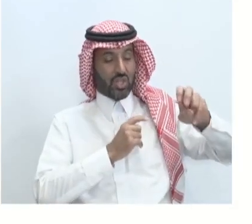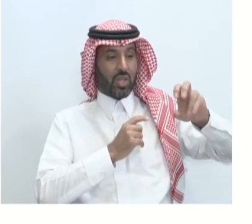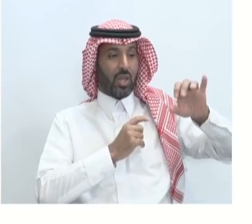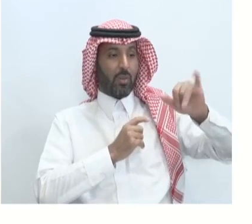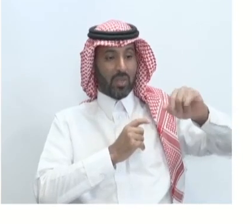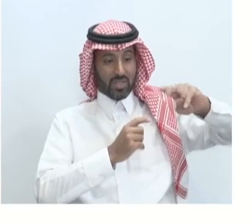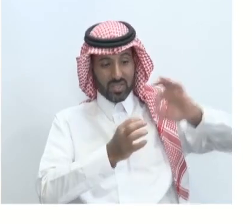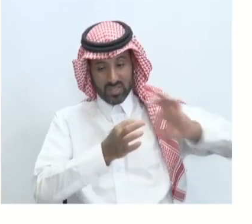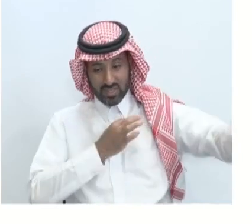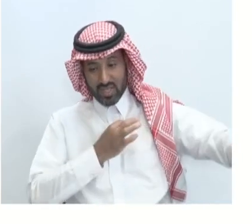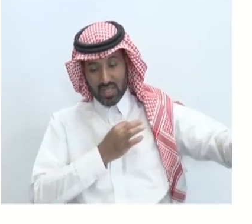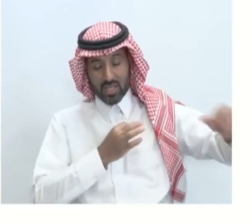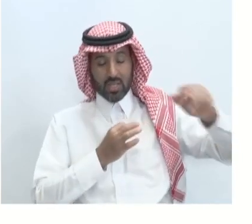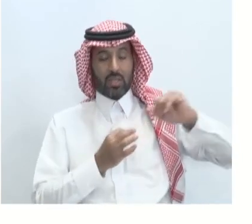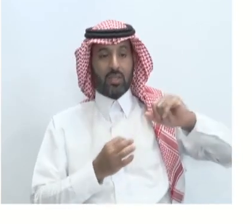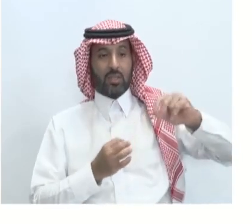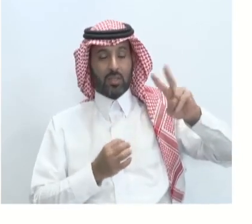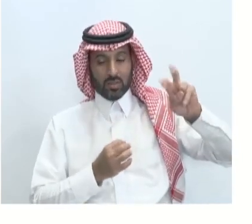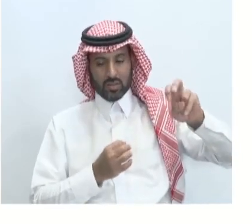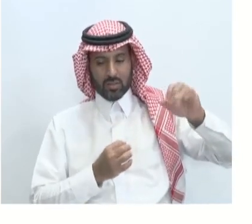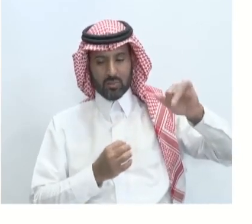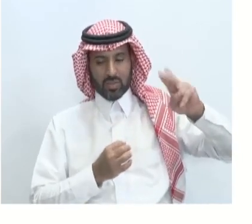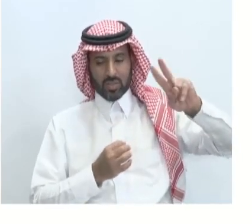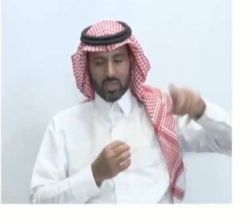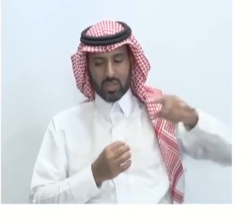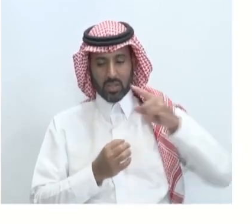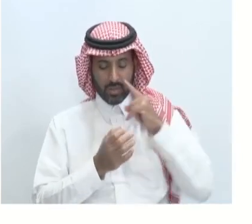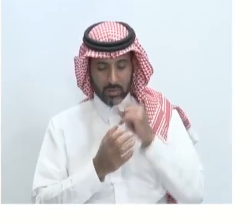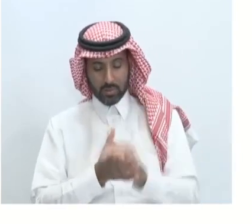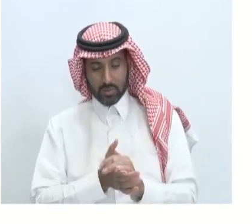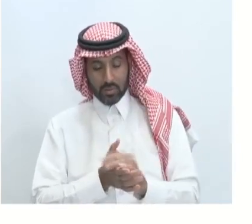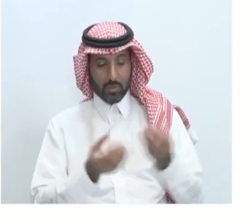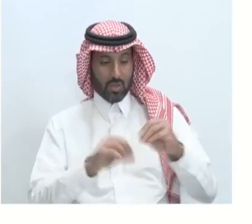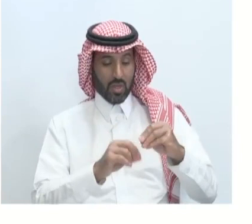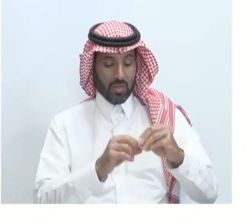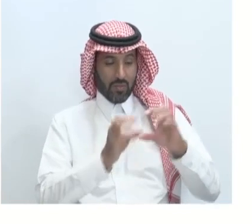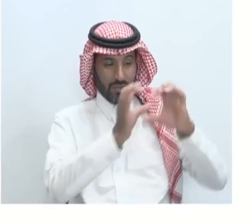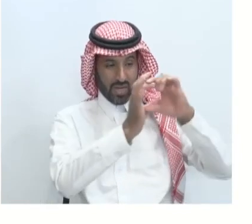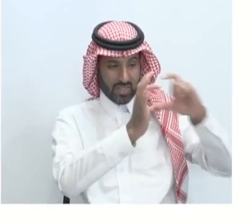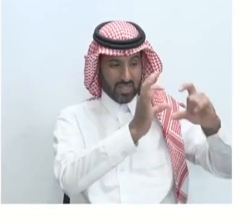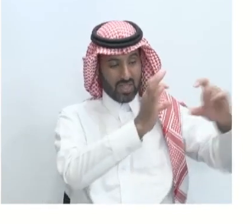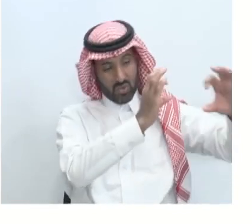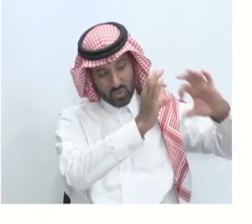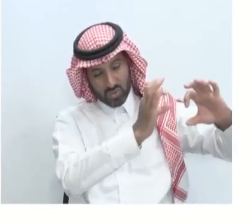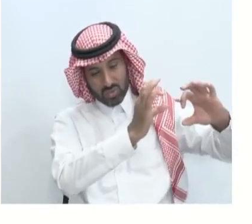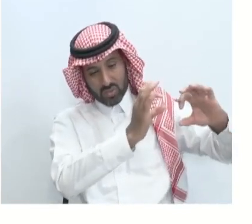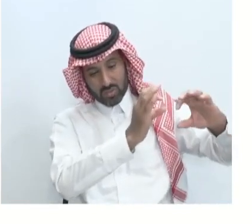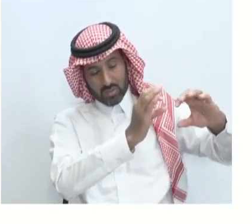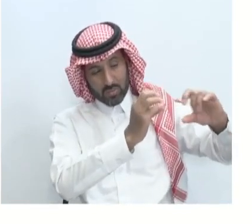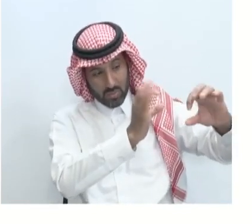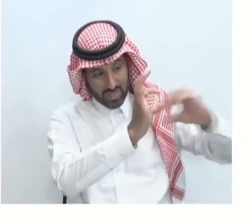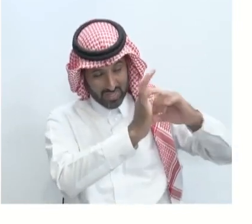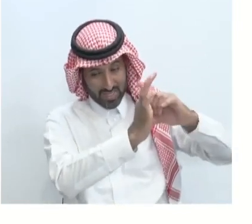متر اما الان فيصحح هذا العيب باضافه عدسه اخرى م